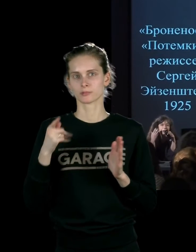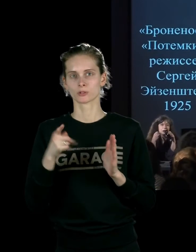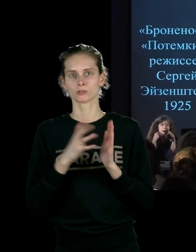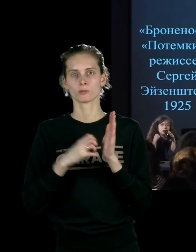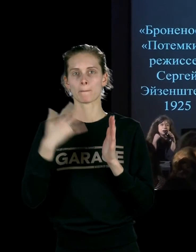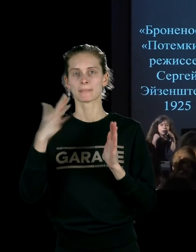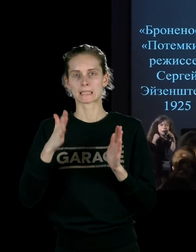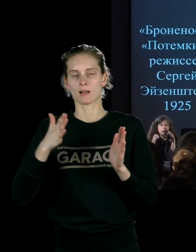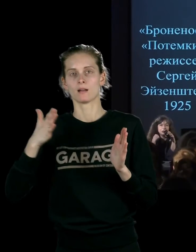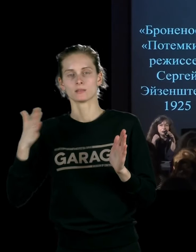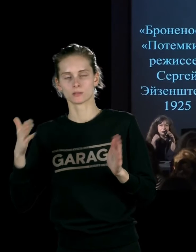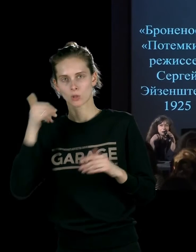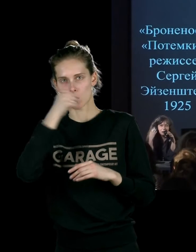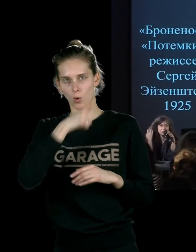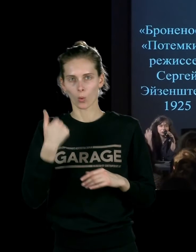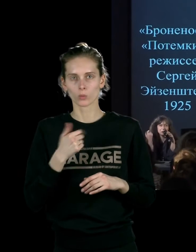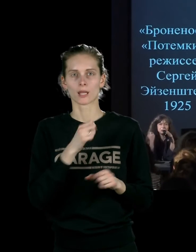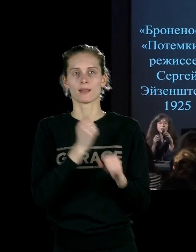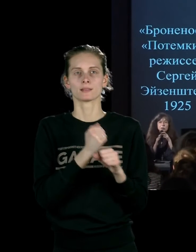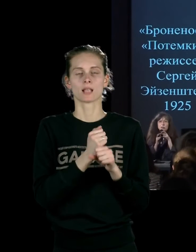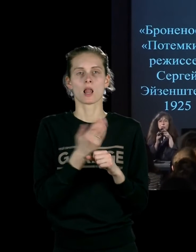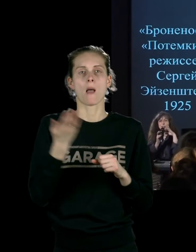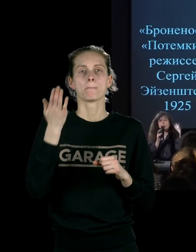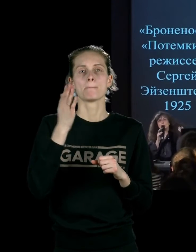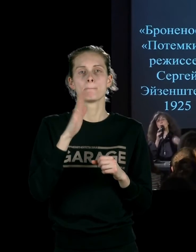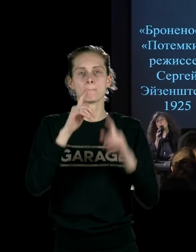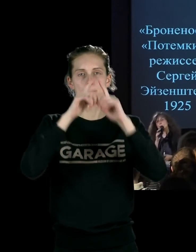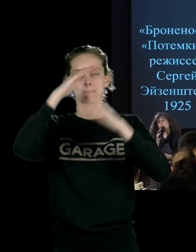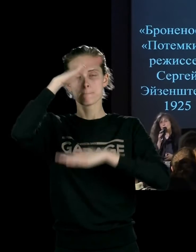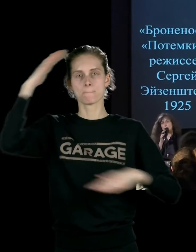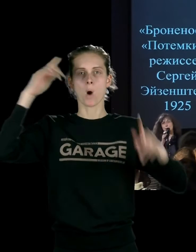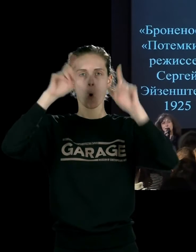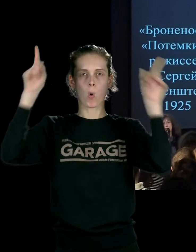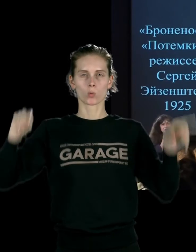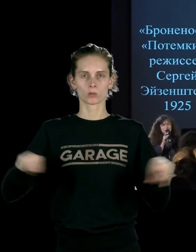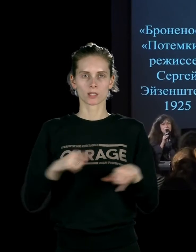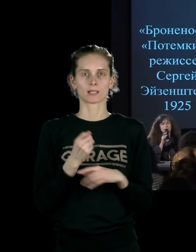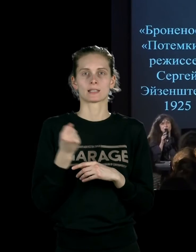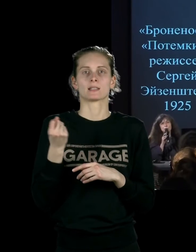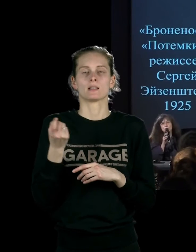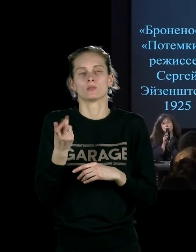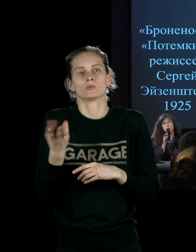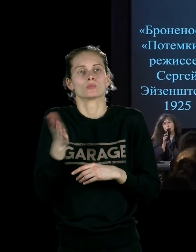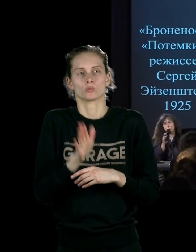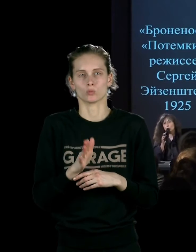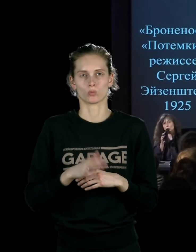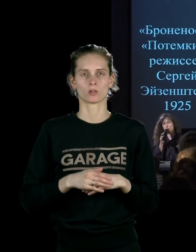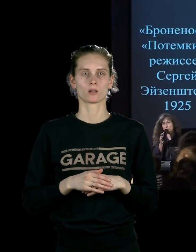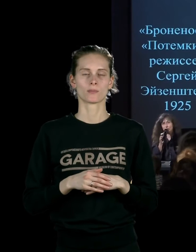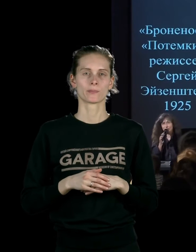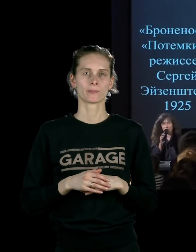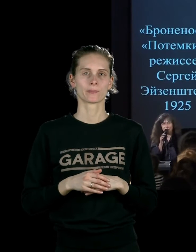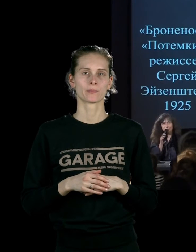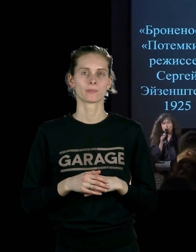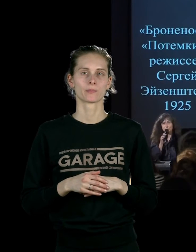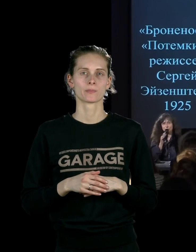портретов, вдохновленных еще одним для него. Вот как, вообще все его взаимоотношения с культурой были таким отношением, одержимостью теми или иными образами.